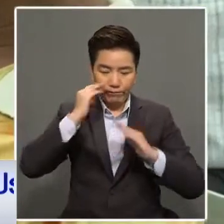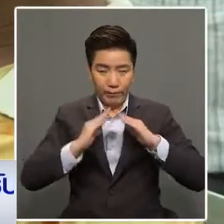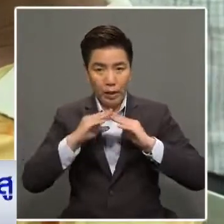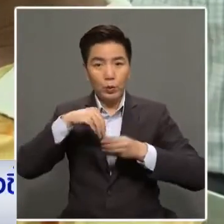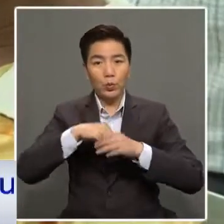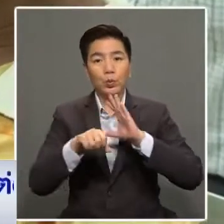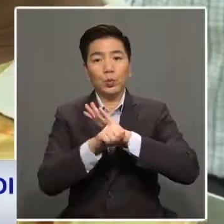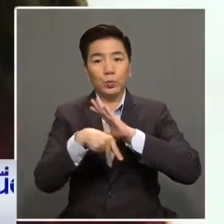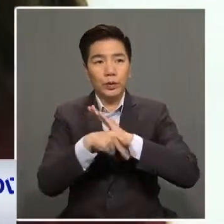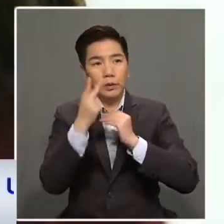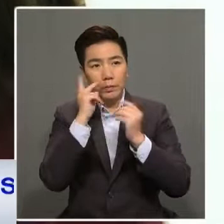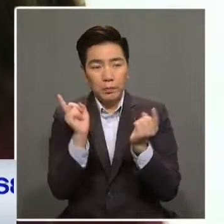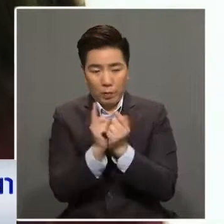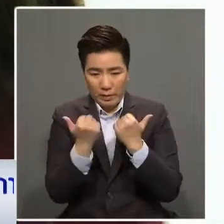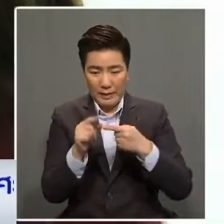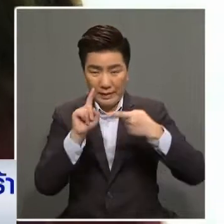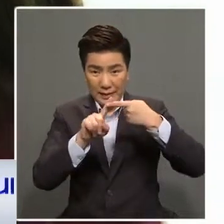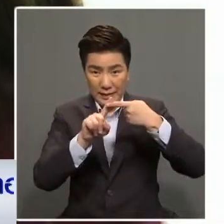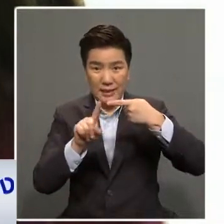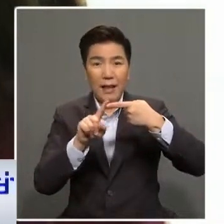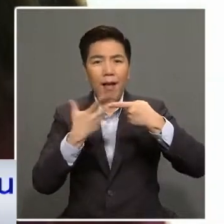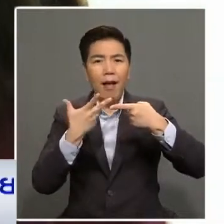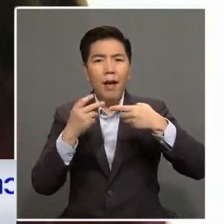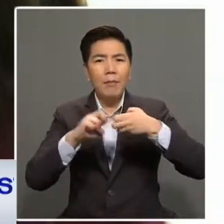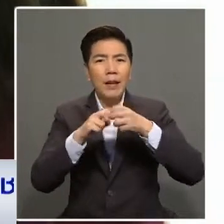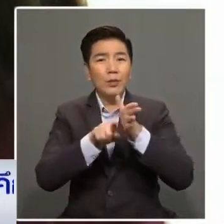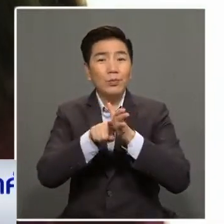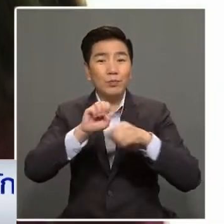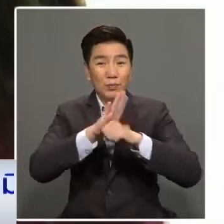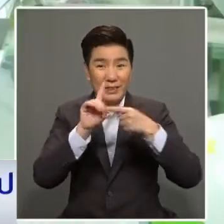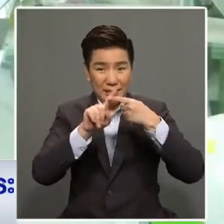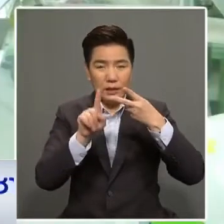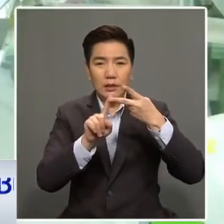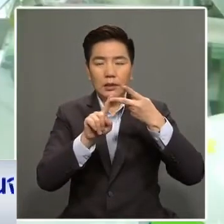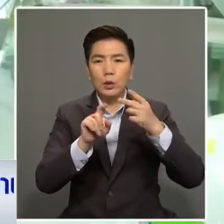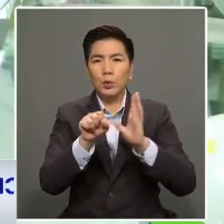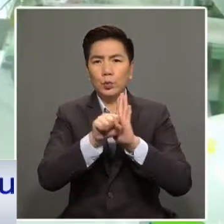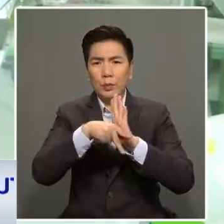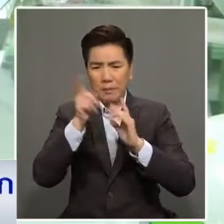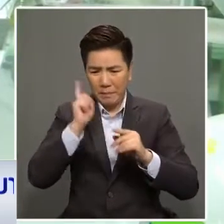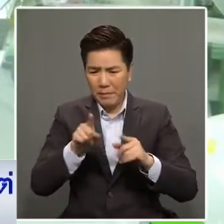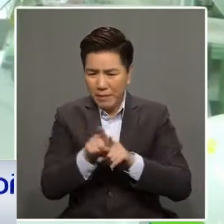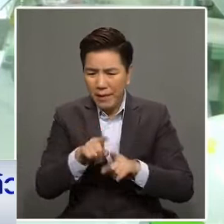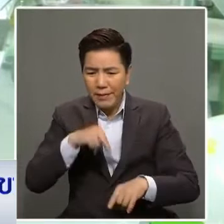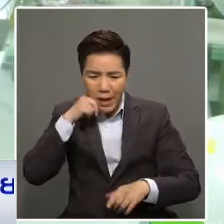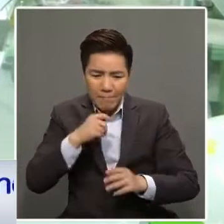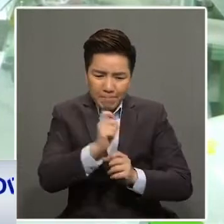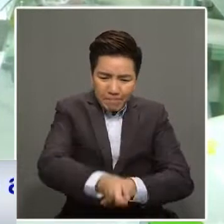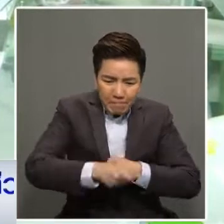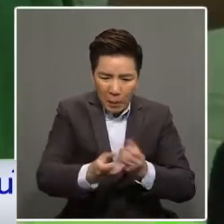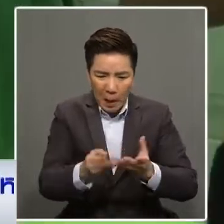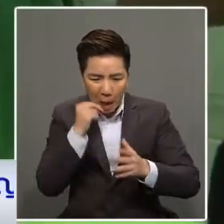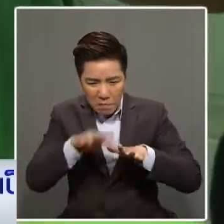ต่ว่าพอเจอด้านที่สองคือจากการที่ปกติสุพรรณบุรีเราเป็นแหล่งอู่ข้าวอู่น้ำของภาคกลางเลยเนี่